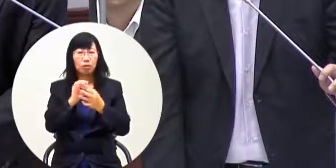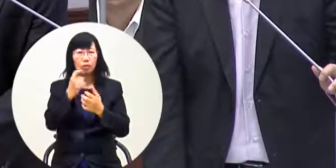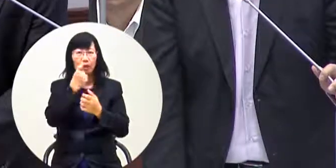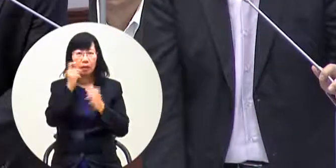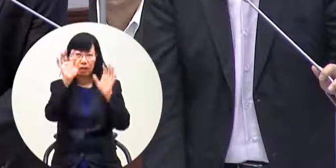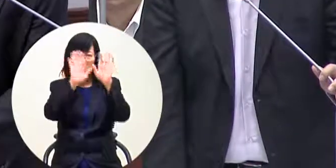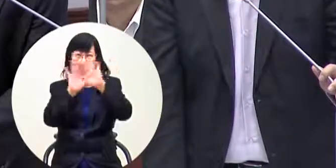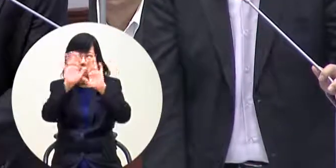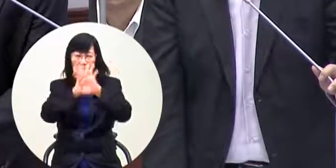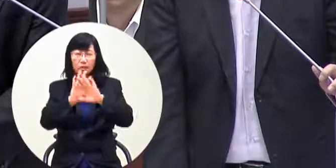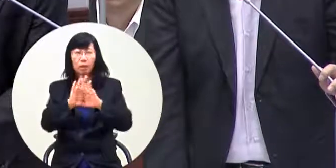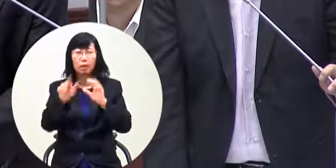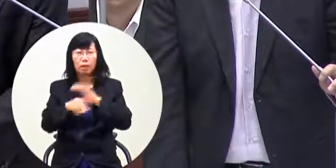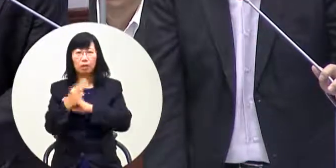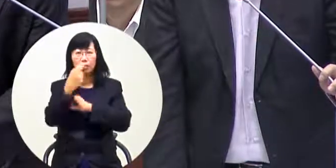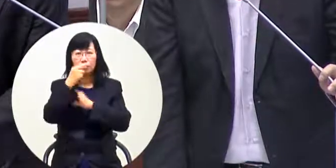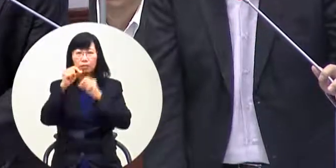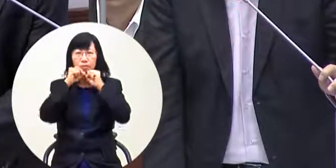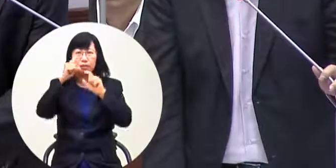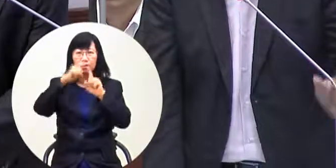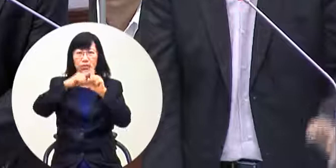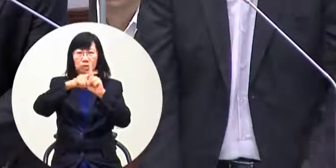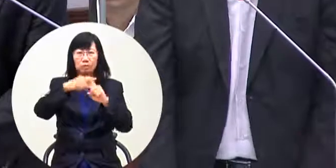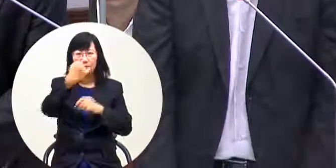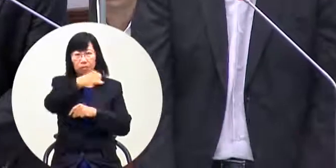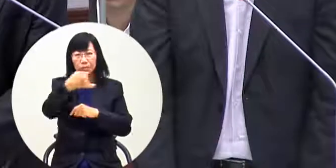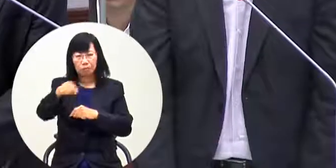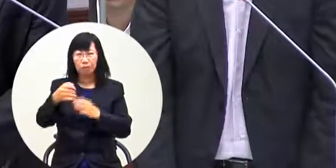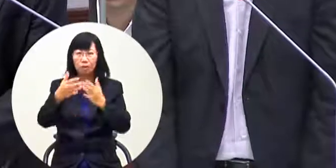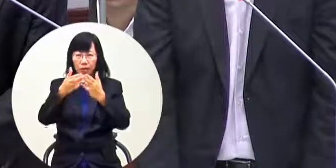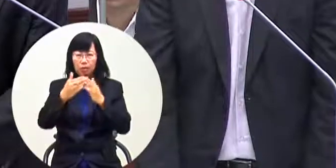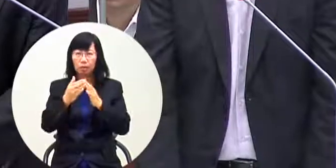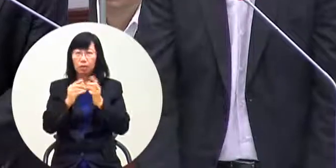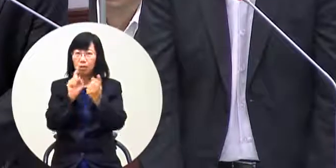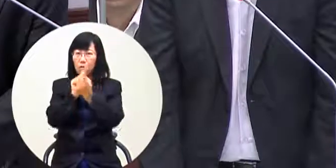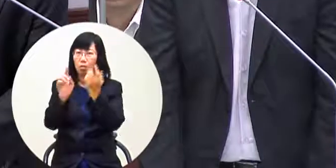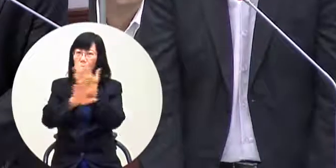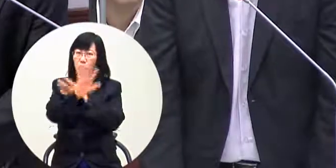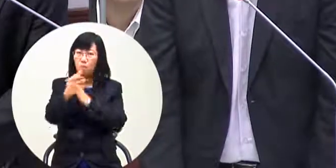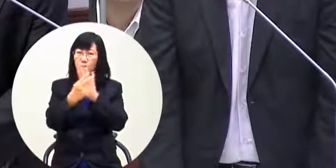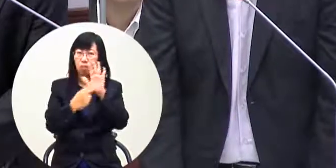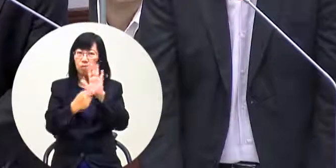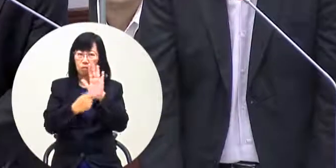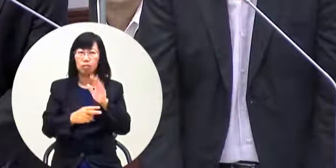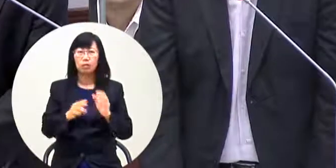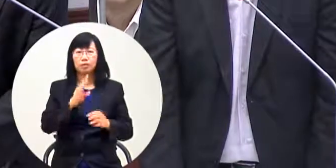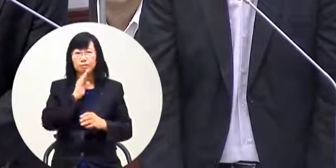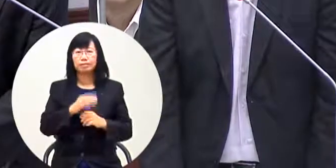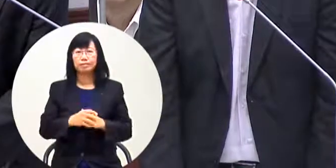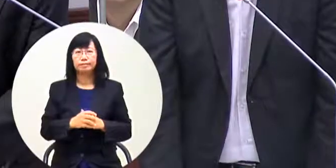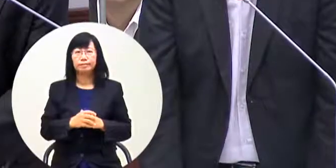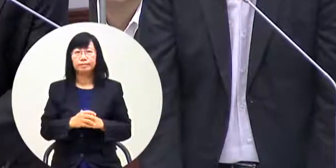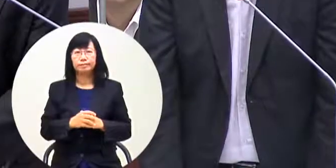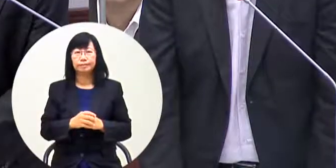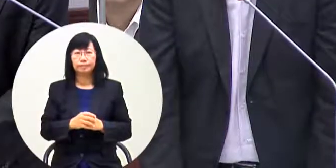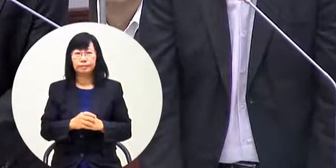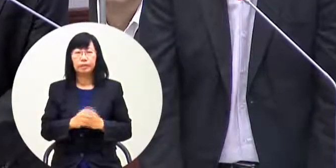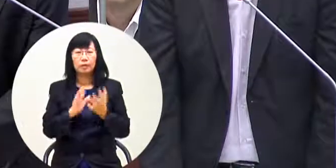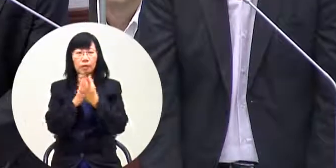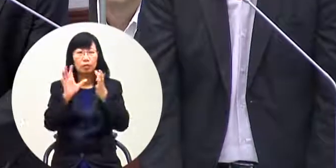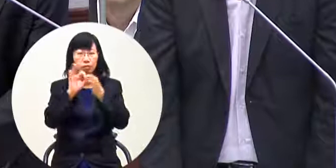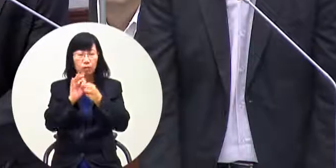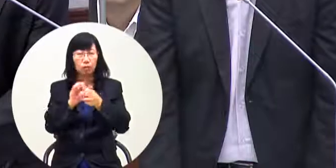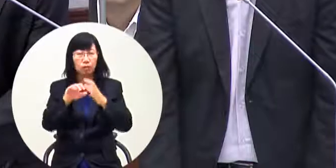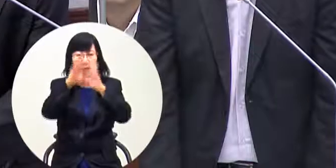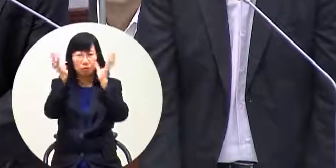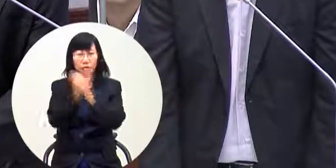个状况，其实清楚的对外说明，这是第一个部分。那第二个部分，当然讲到统筹分配税款，那里面最重